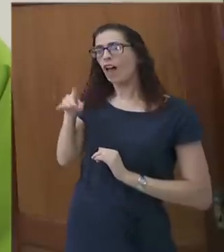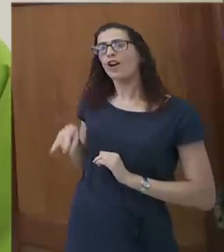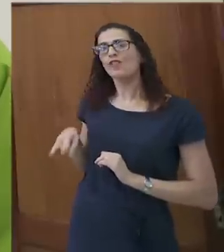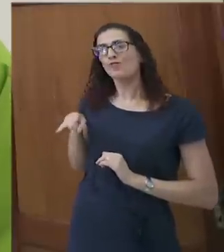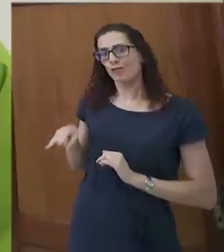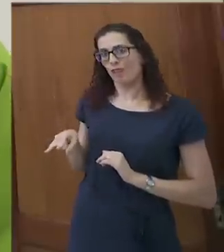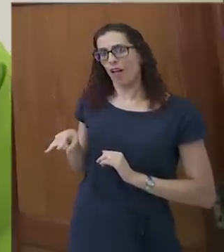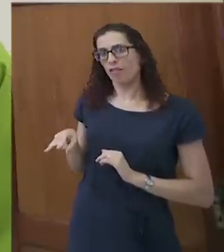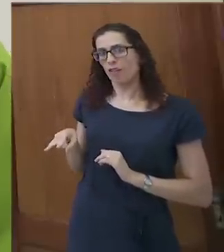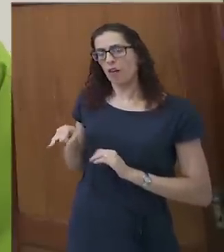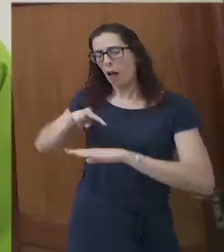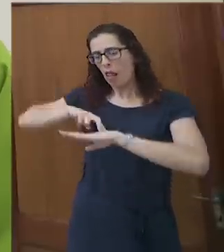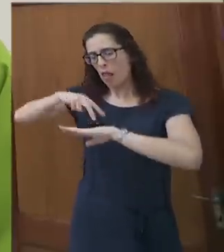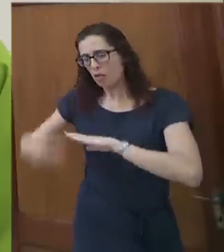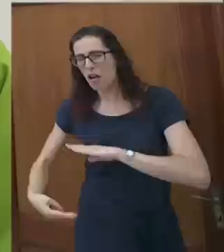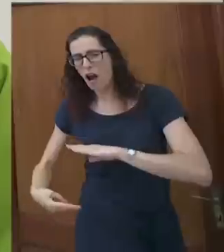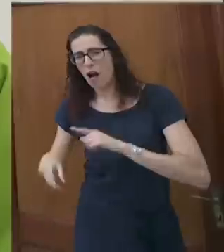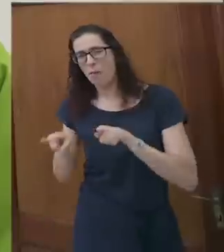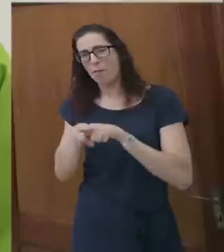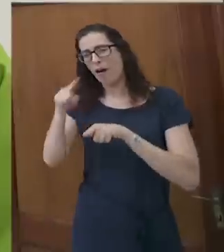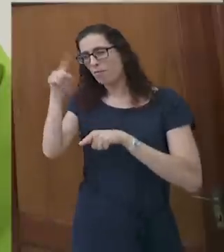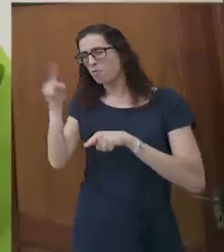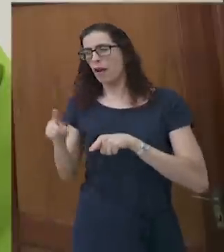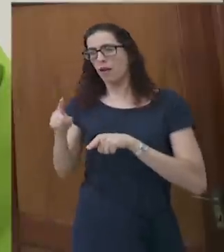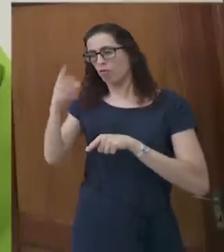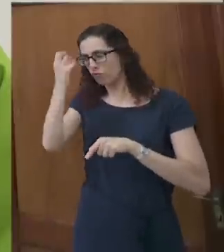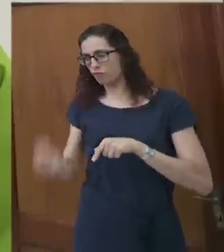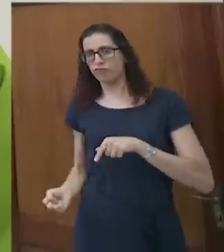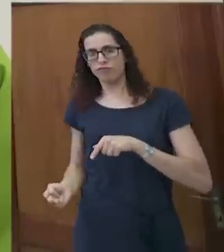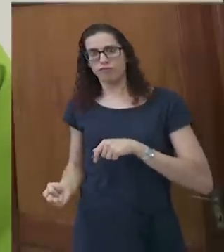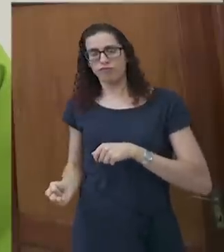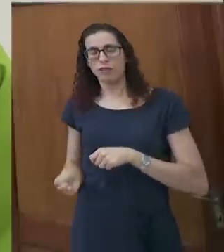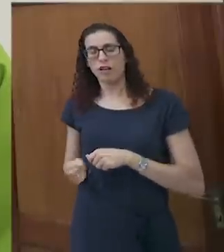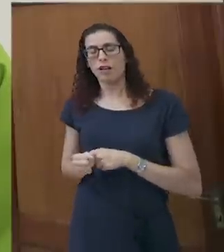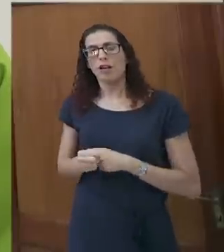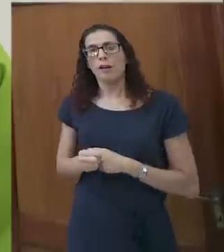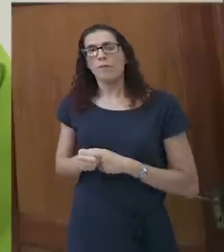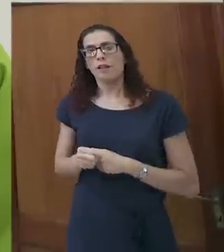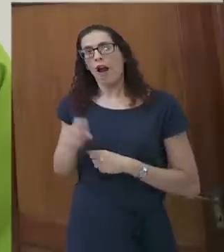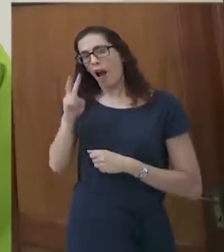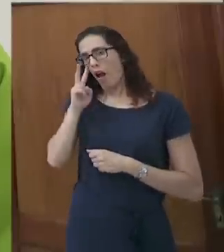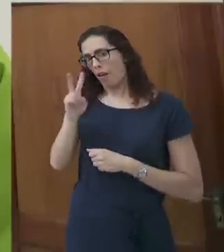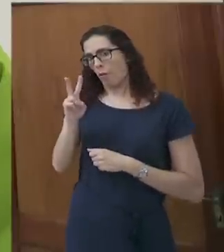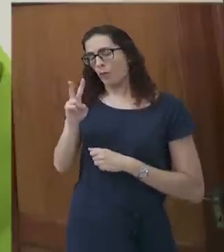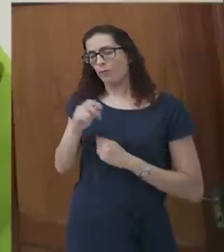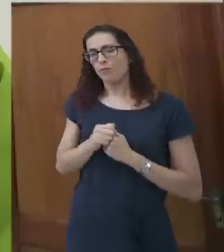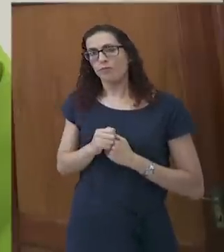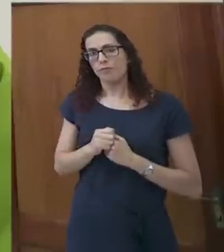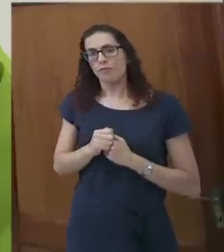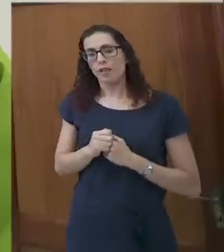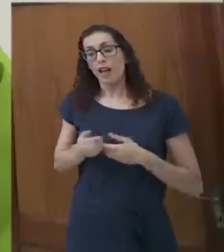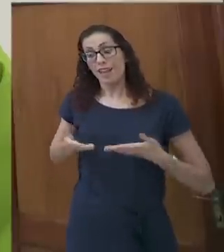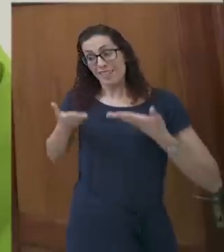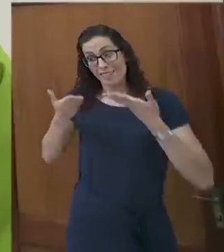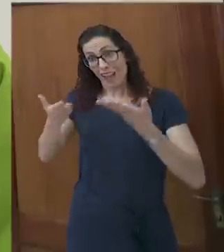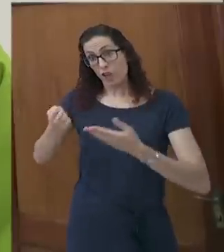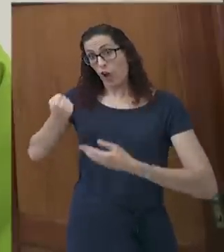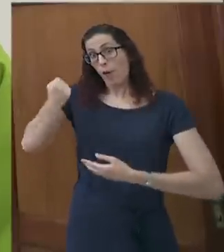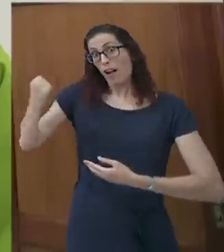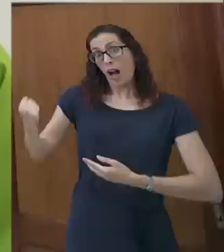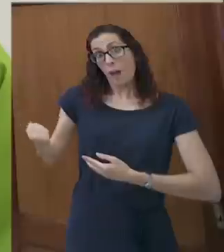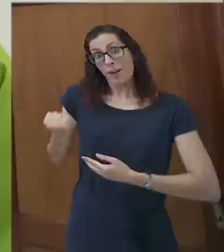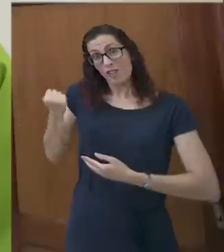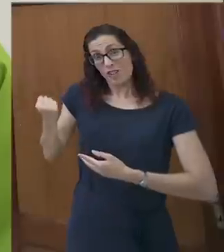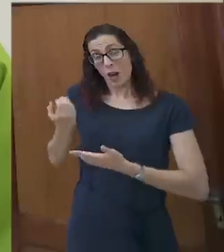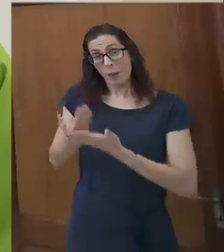x-xitan jaqa' bħal berqa mis-sema. Araw, tajtkom is-seta li